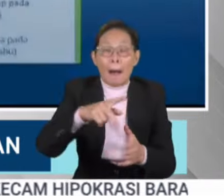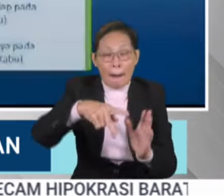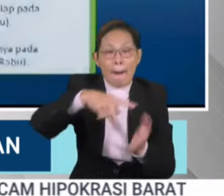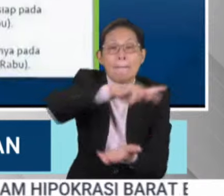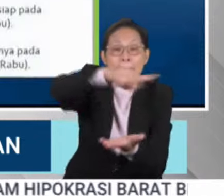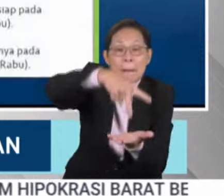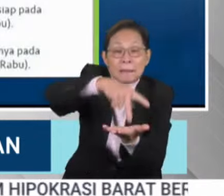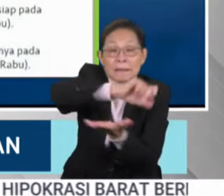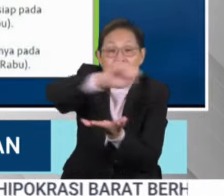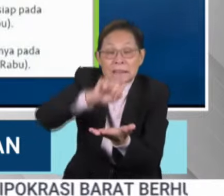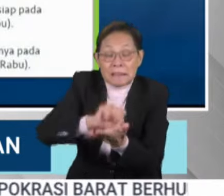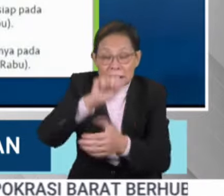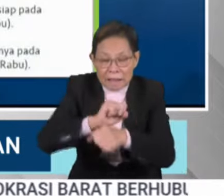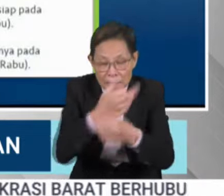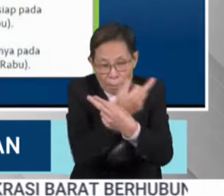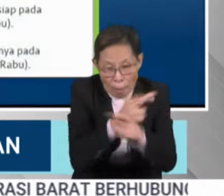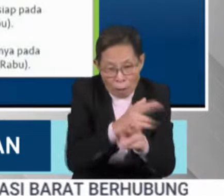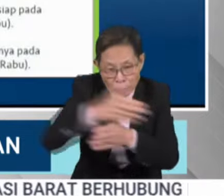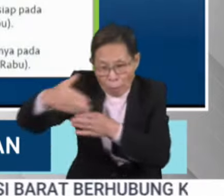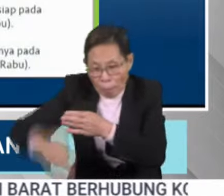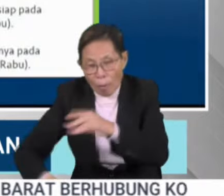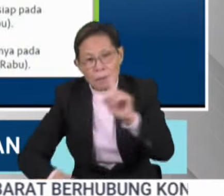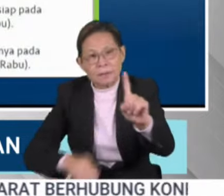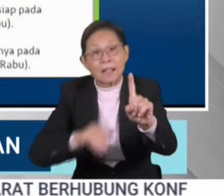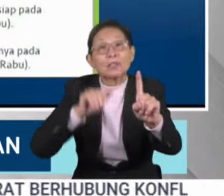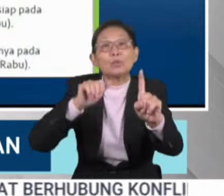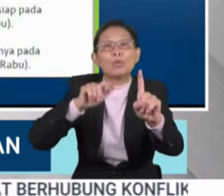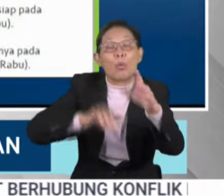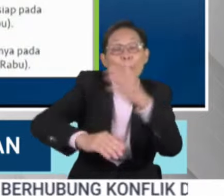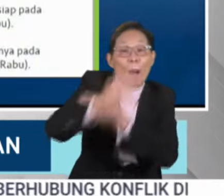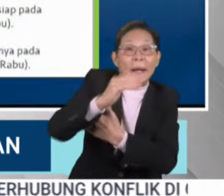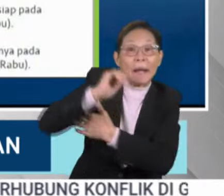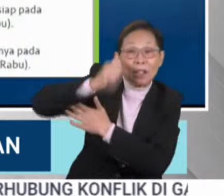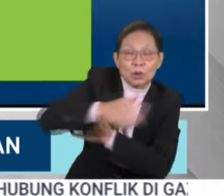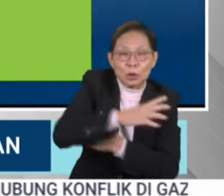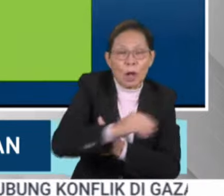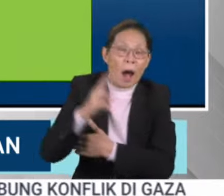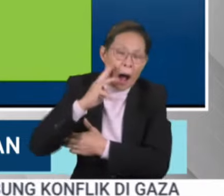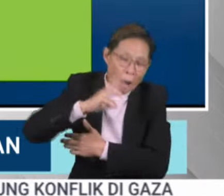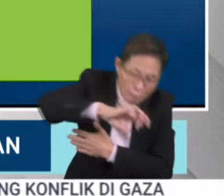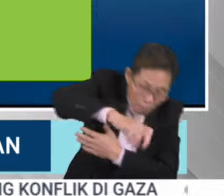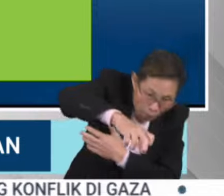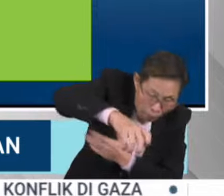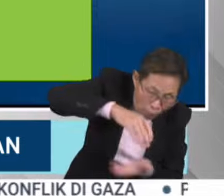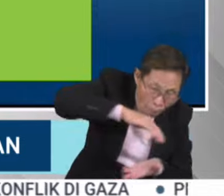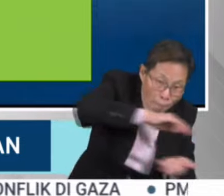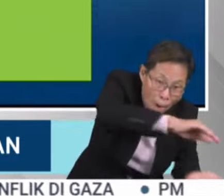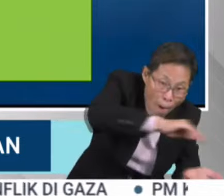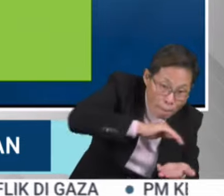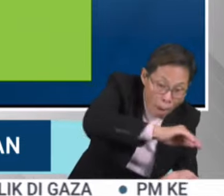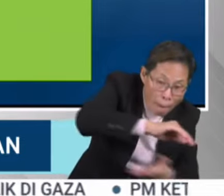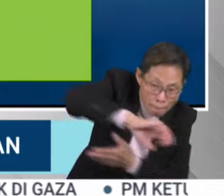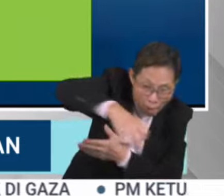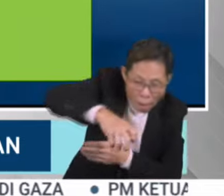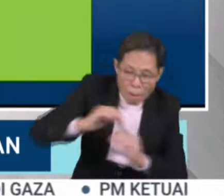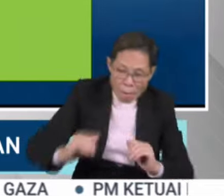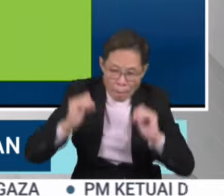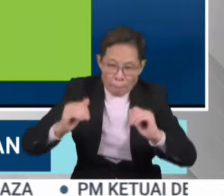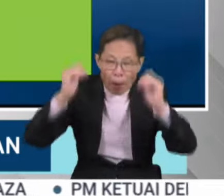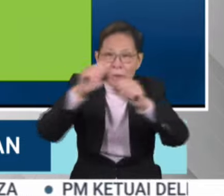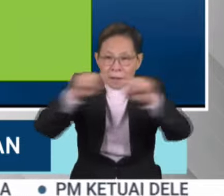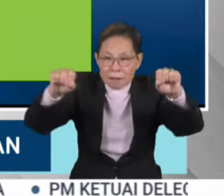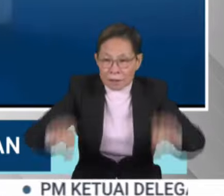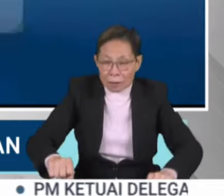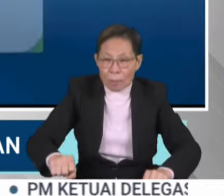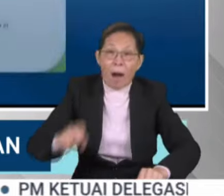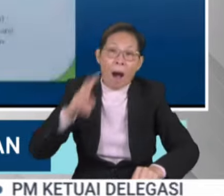Kerja-kerja pembaikan dijadualkan selesai menjelang 1 pagi esok dan bekalan air akan disalurkan secara berperingkat setelah sistem